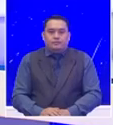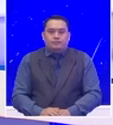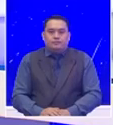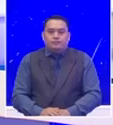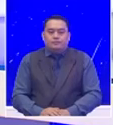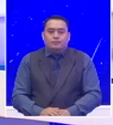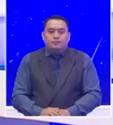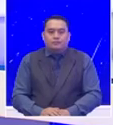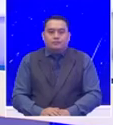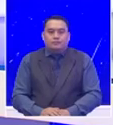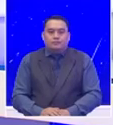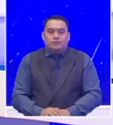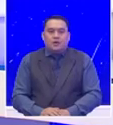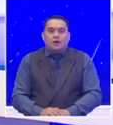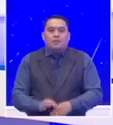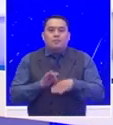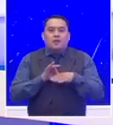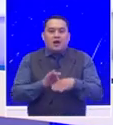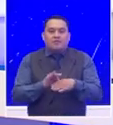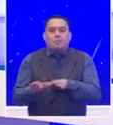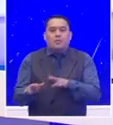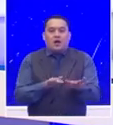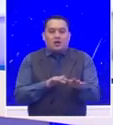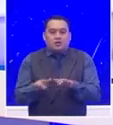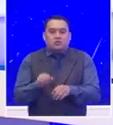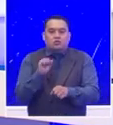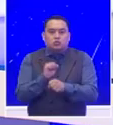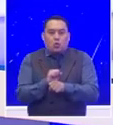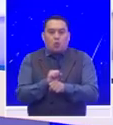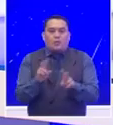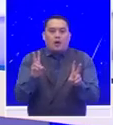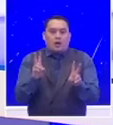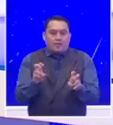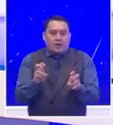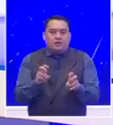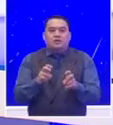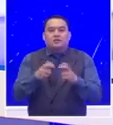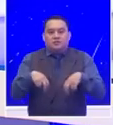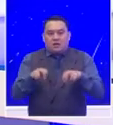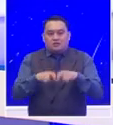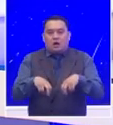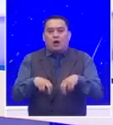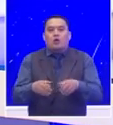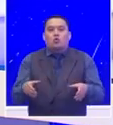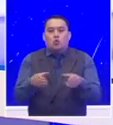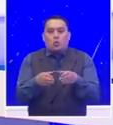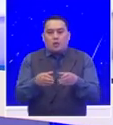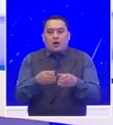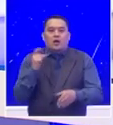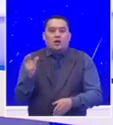При проведении оперативно-профилактического мероприятия «Стоп ОБНАЛ» следственно-оперативной группы